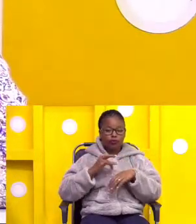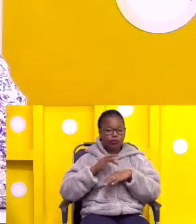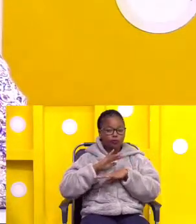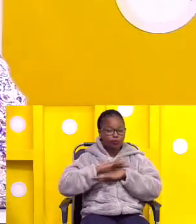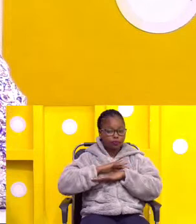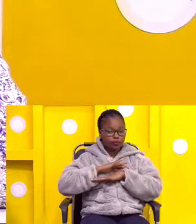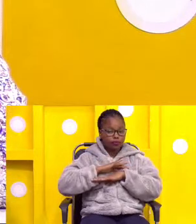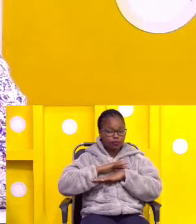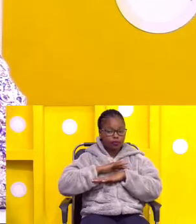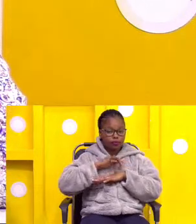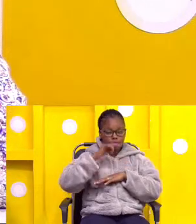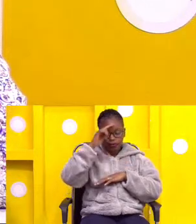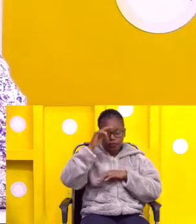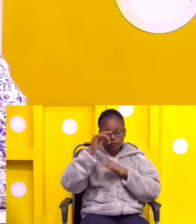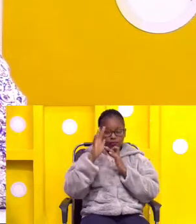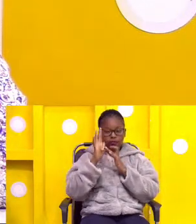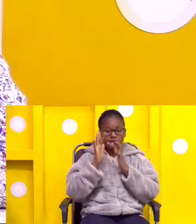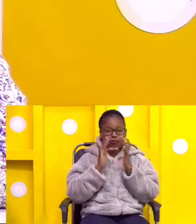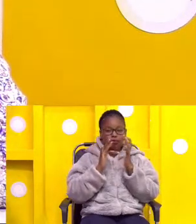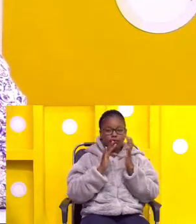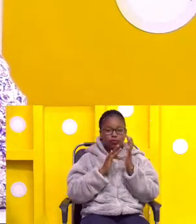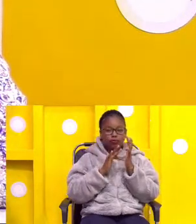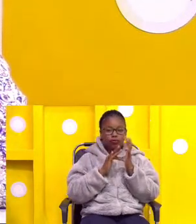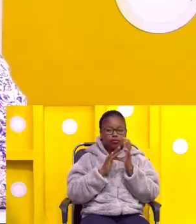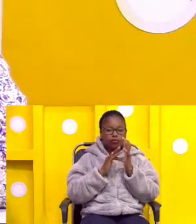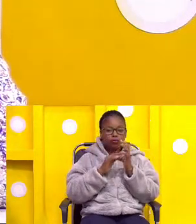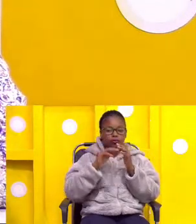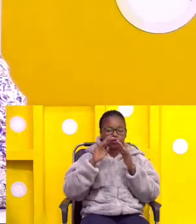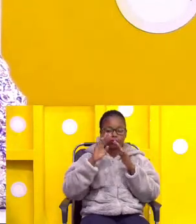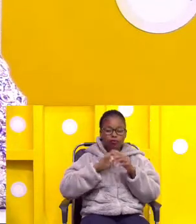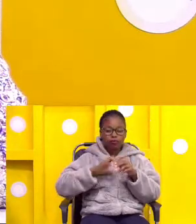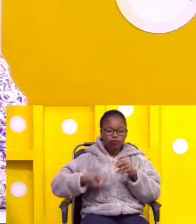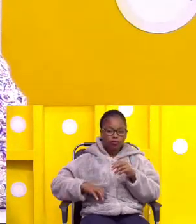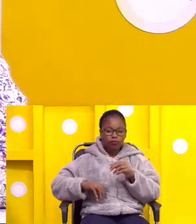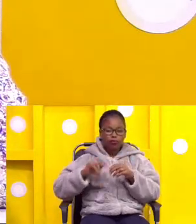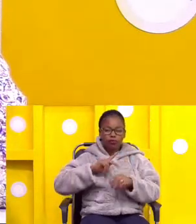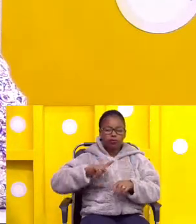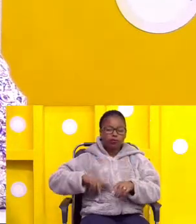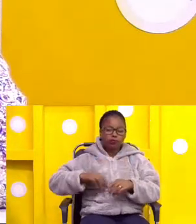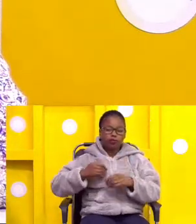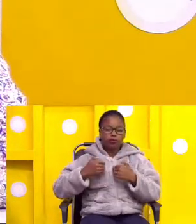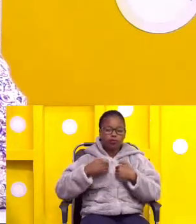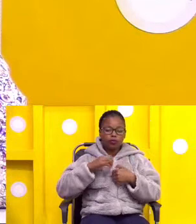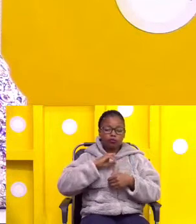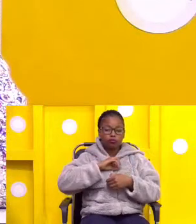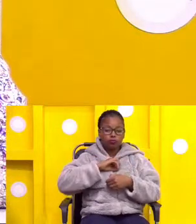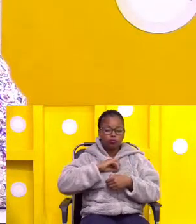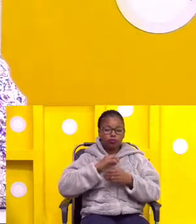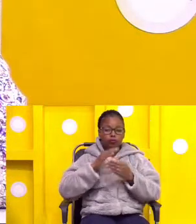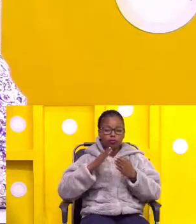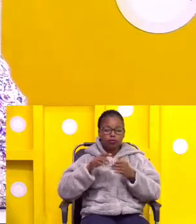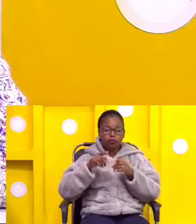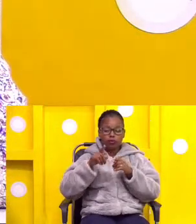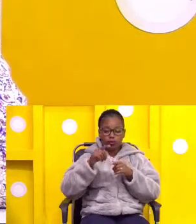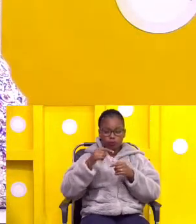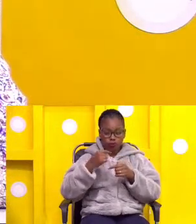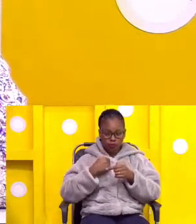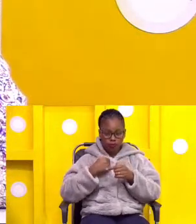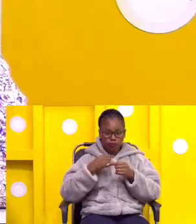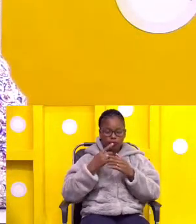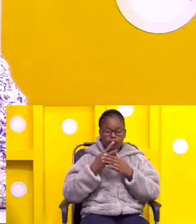nĩ tondũ Jesu Kristo mũthamaki wa thamaki nĩwe mwenewe, nĩwe mwene niĩ,